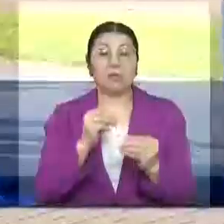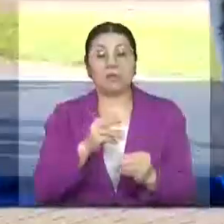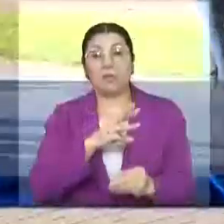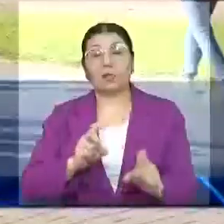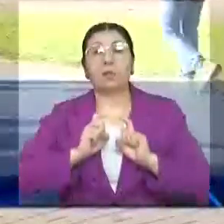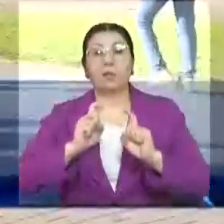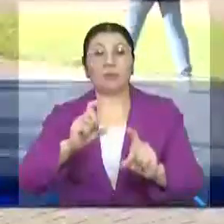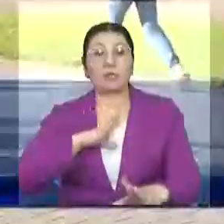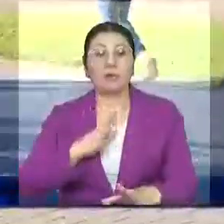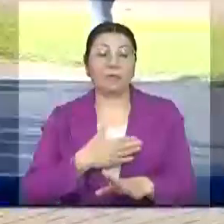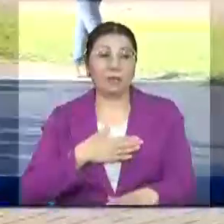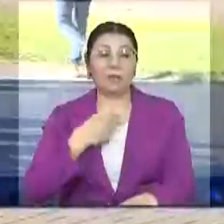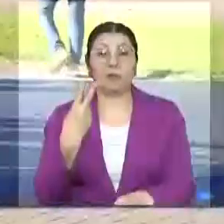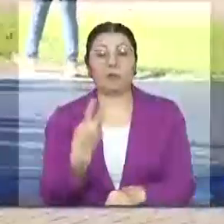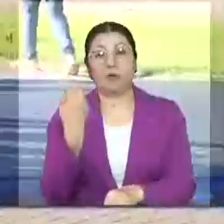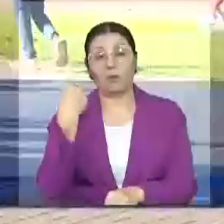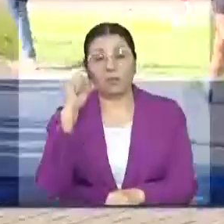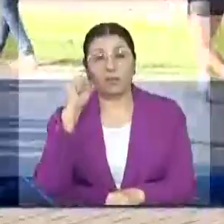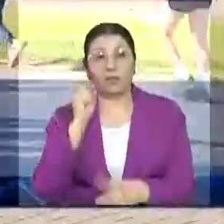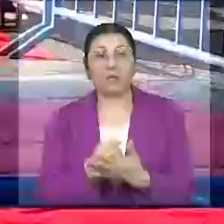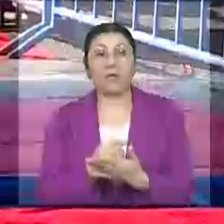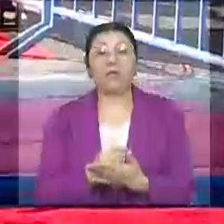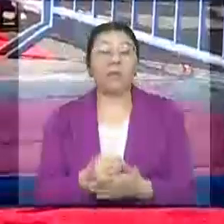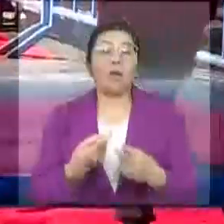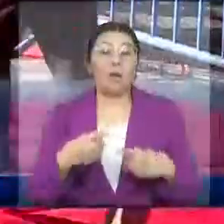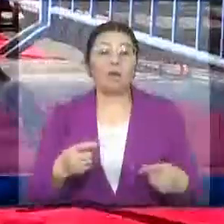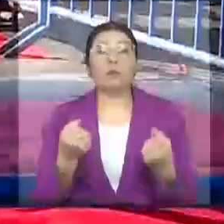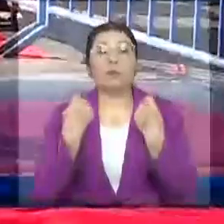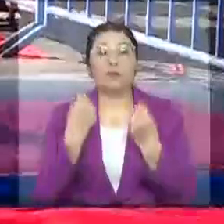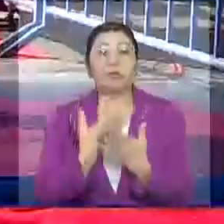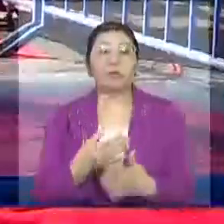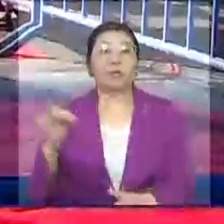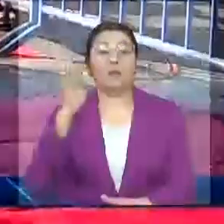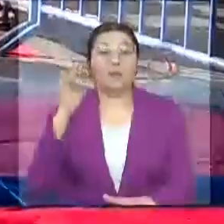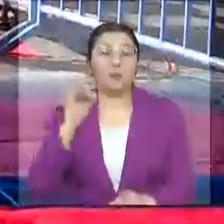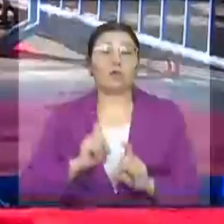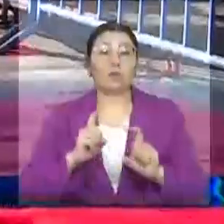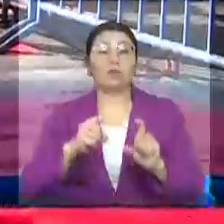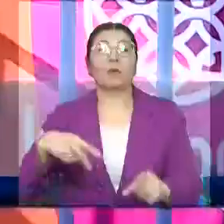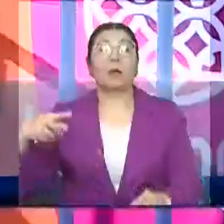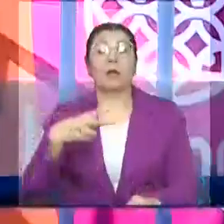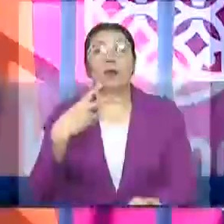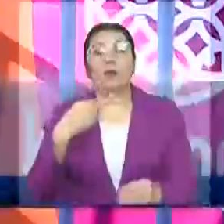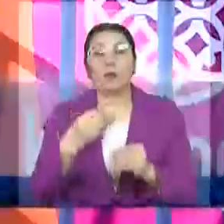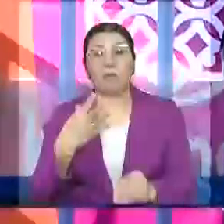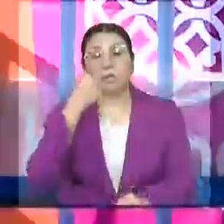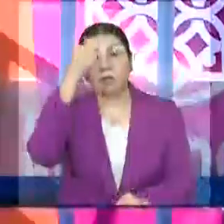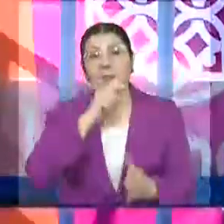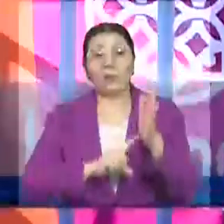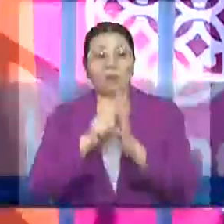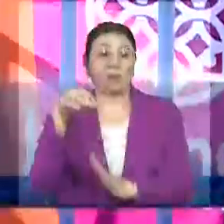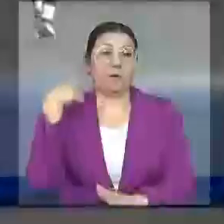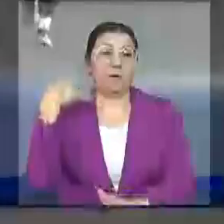километров. Это же являюсь двукратным чемпионом. История марафона в Актобе началась в 2015 году.